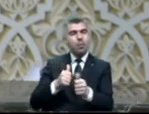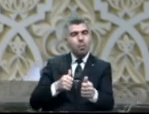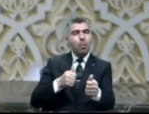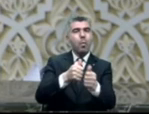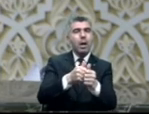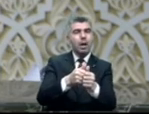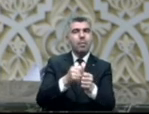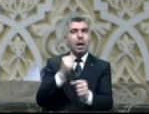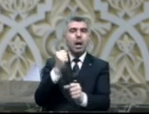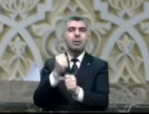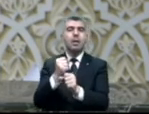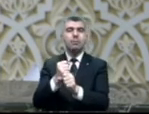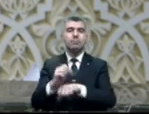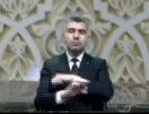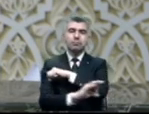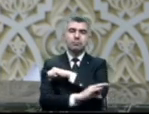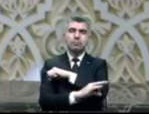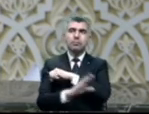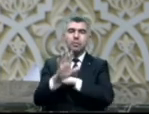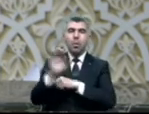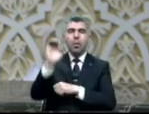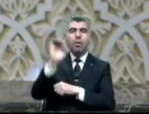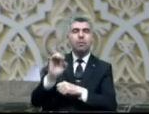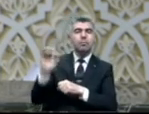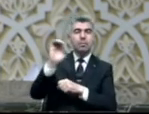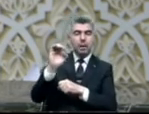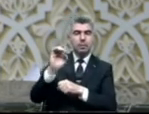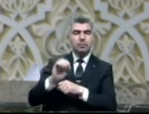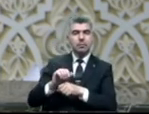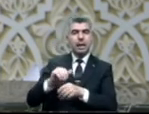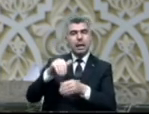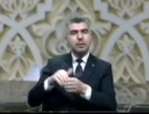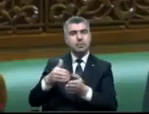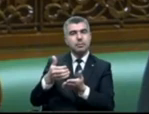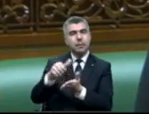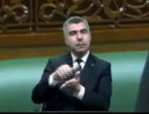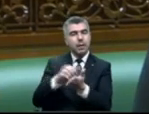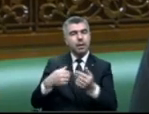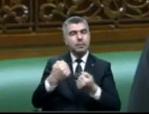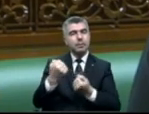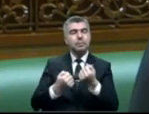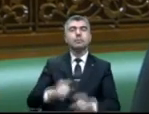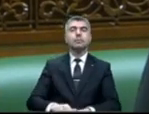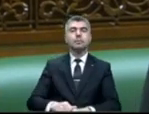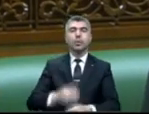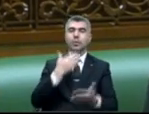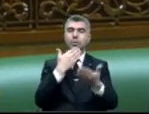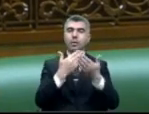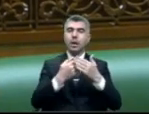العاملة المغربية بالخارج. الكلمة لأحد السادة المستشارين من فريق الأصالة والمعاصرة، السي الحسن الحسناوي، تفضل. شكرا سيد